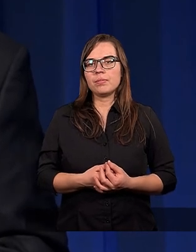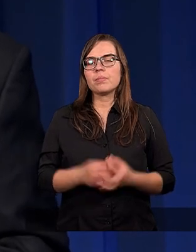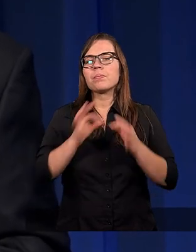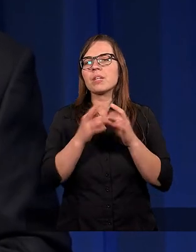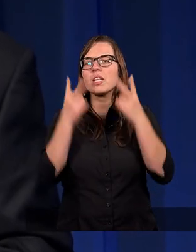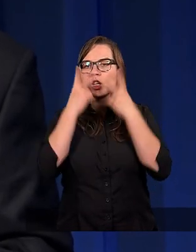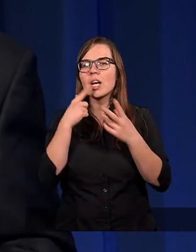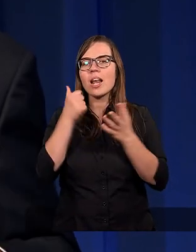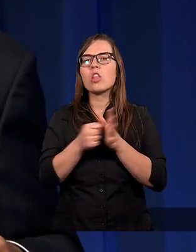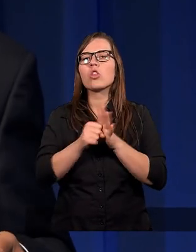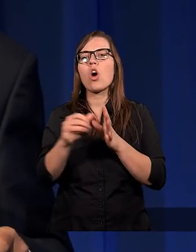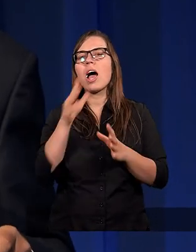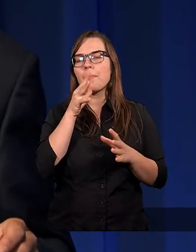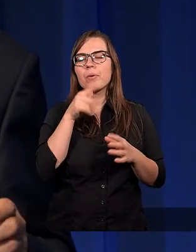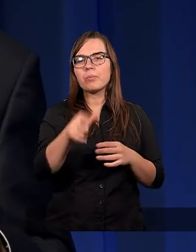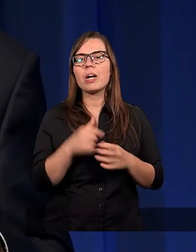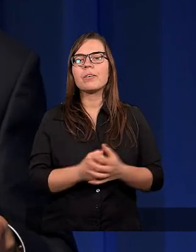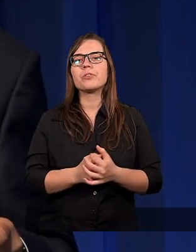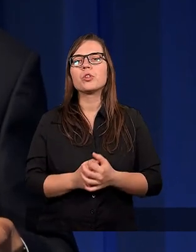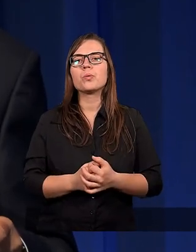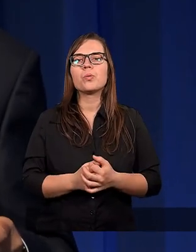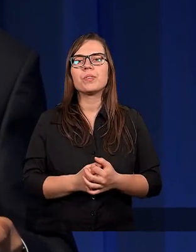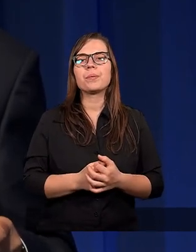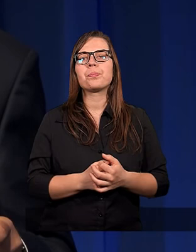Kiedy czytamy list do Hebrajczyków, mamy taki apel.